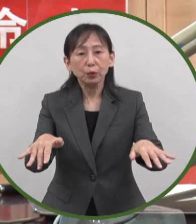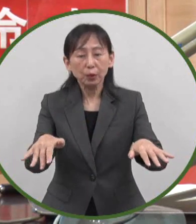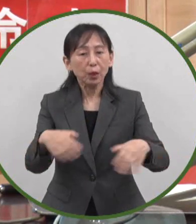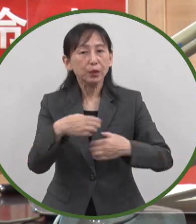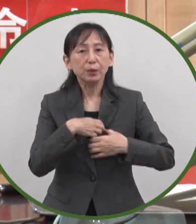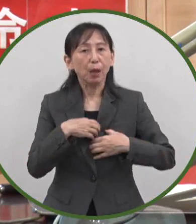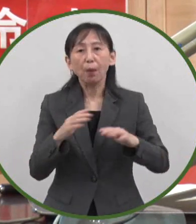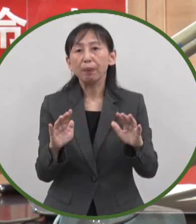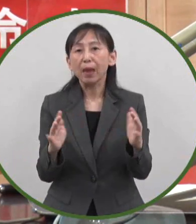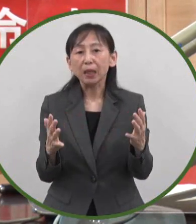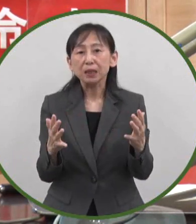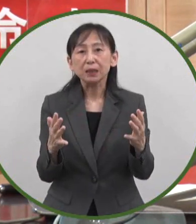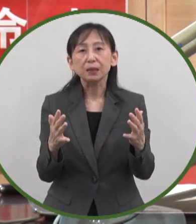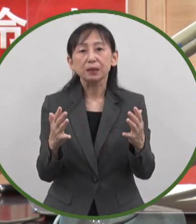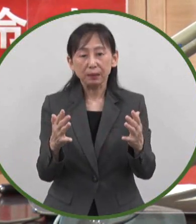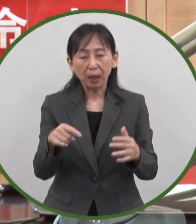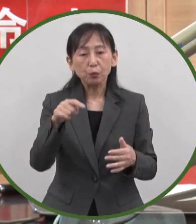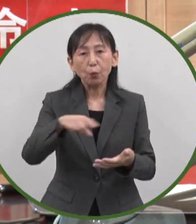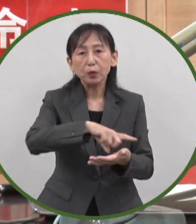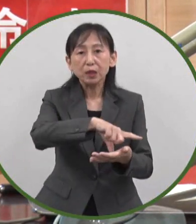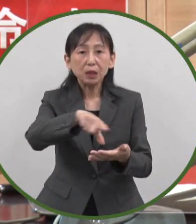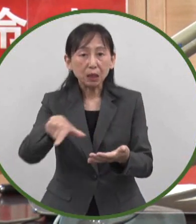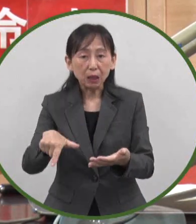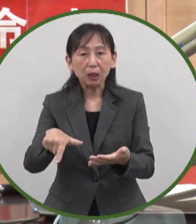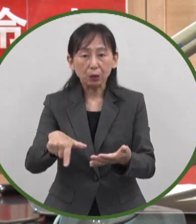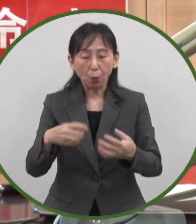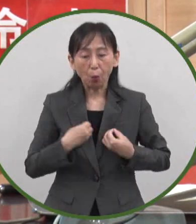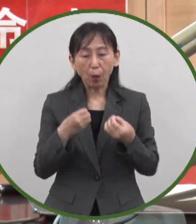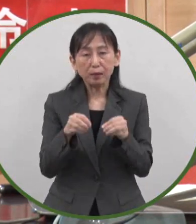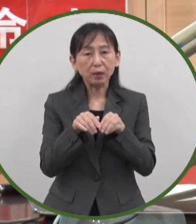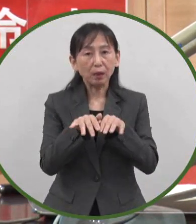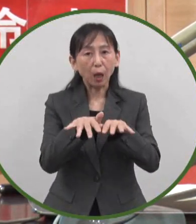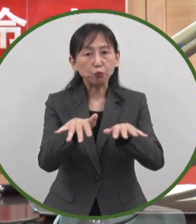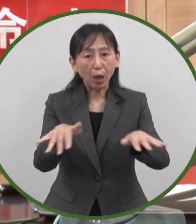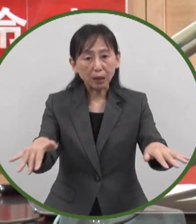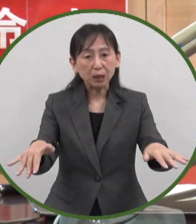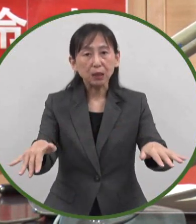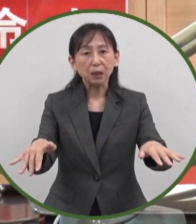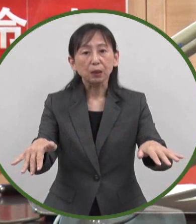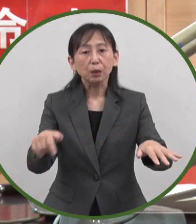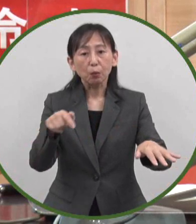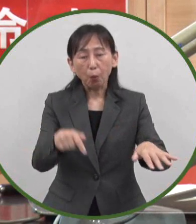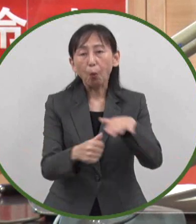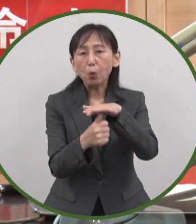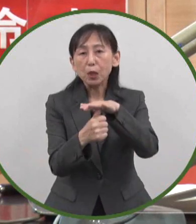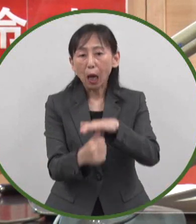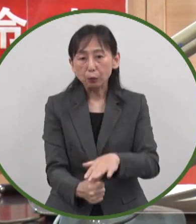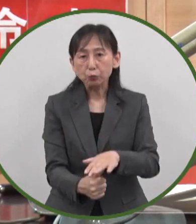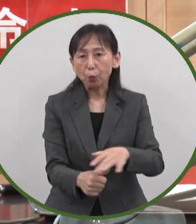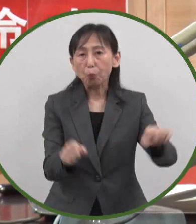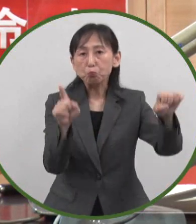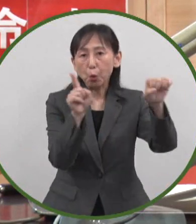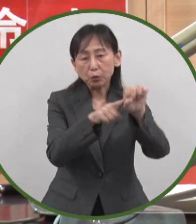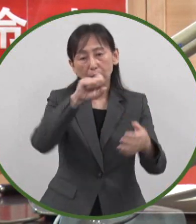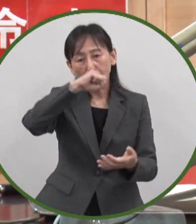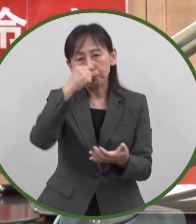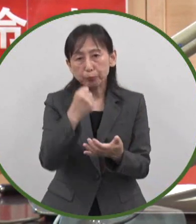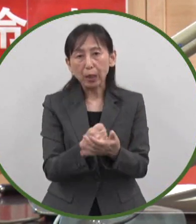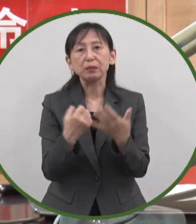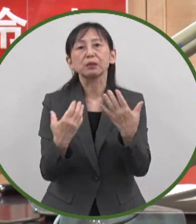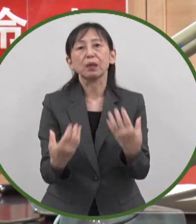まして、当該エリアでのこの感染拡大を抑えるという本来の目的は達成を